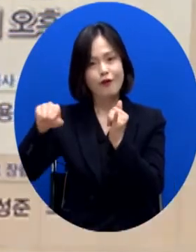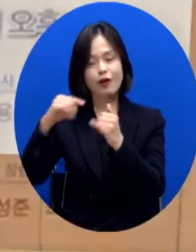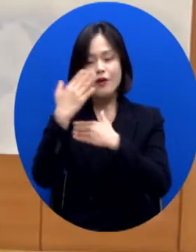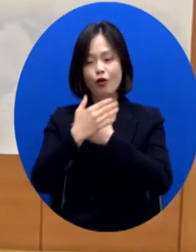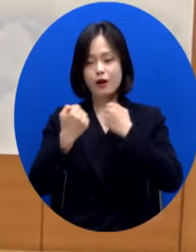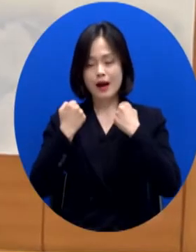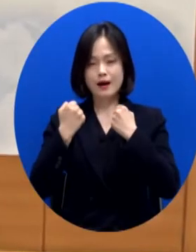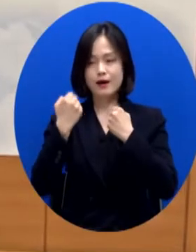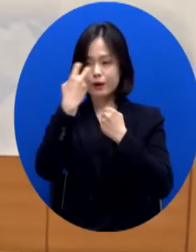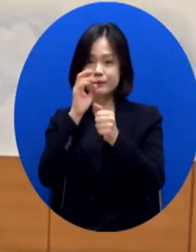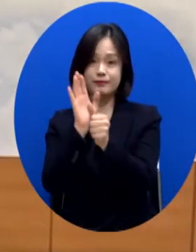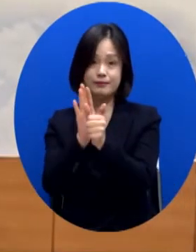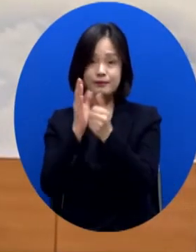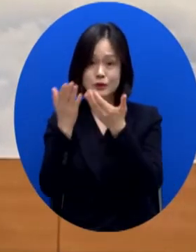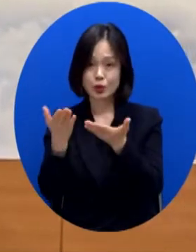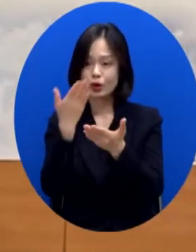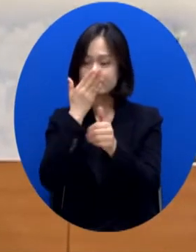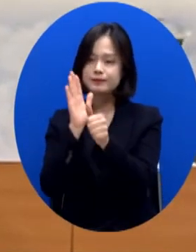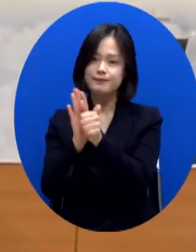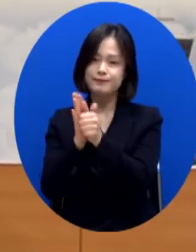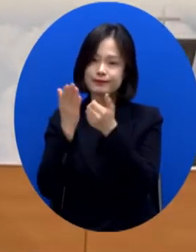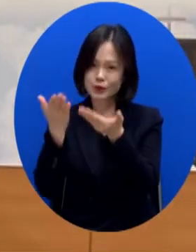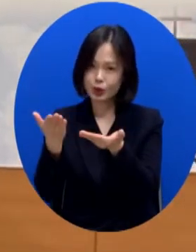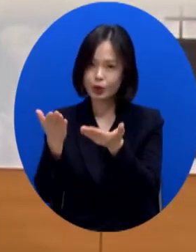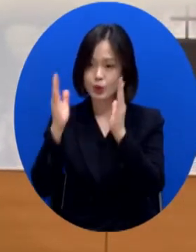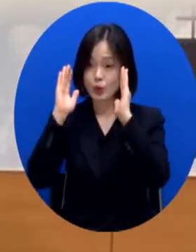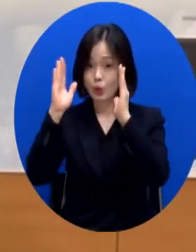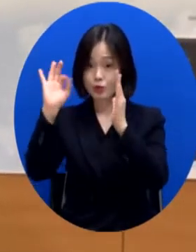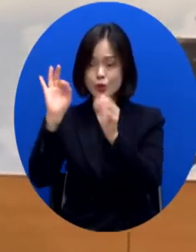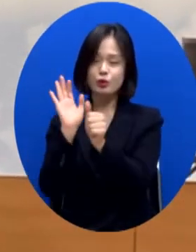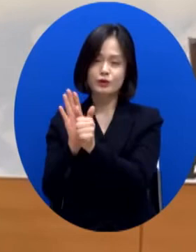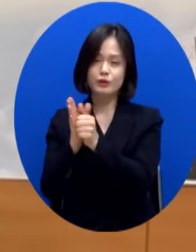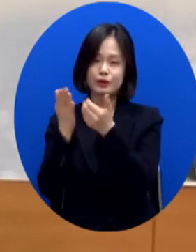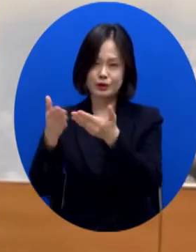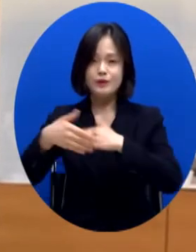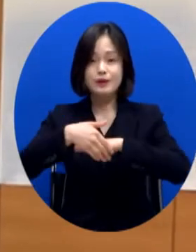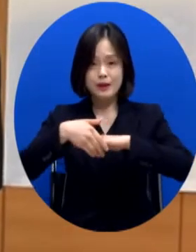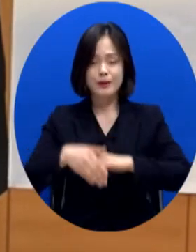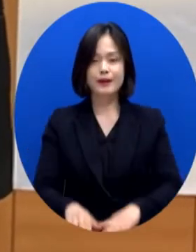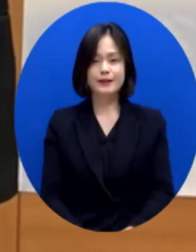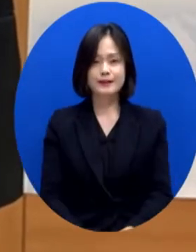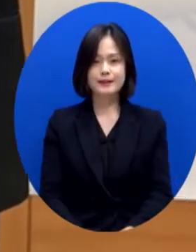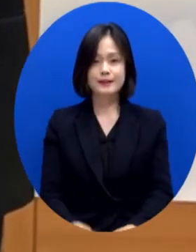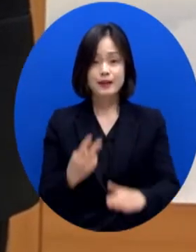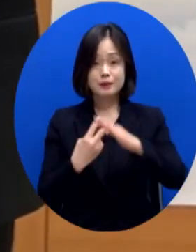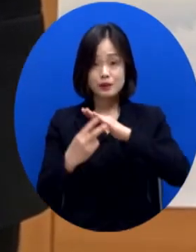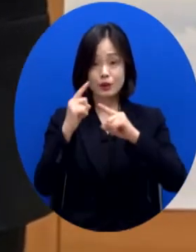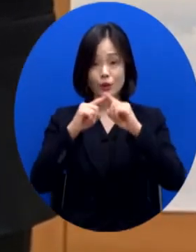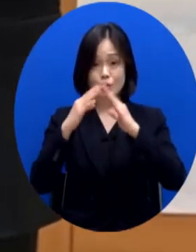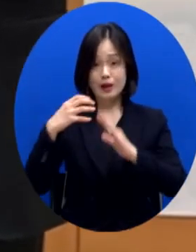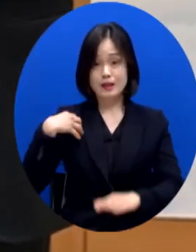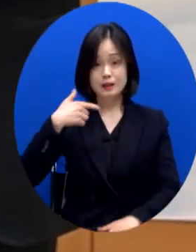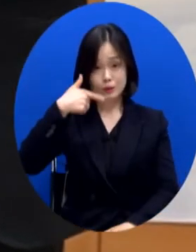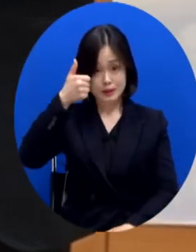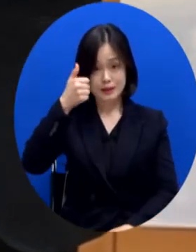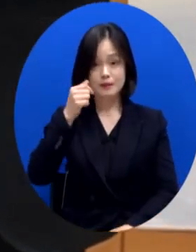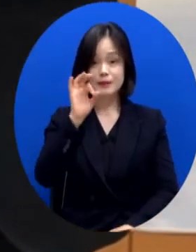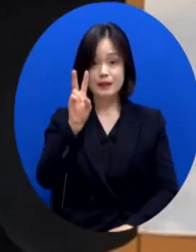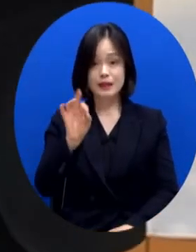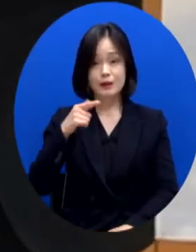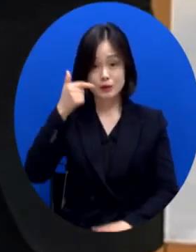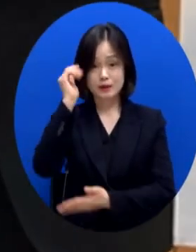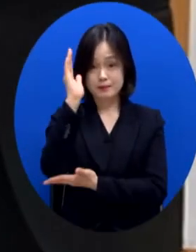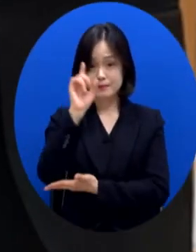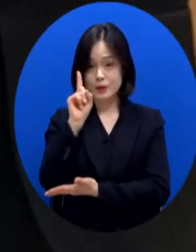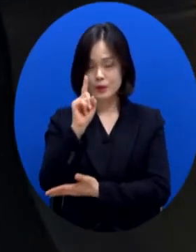급식 학비 등 다양한 지원을 할 예정입니다 흥덕 남서울 b 정교회의 양 용 전 목사님 결연 후원